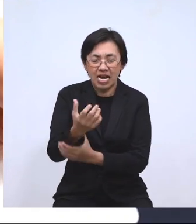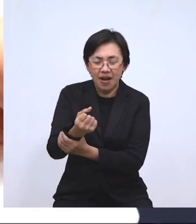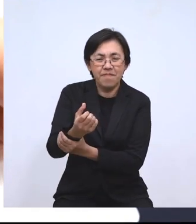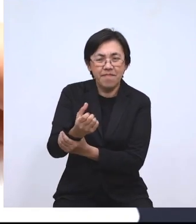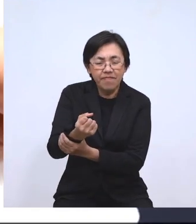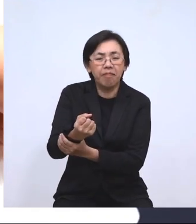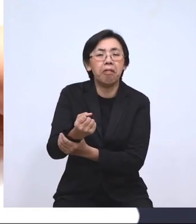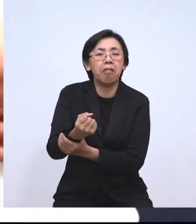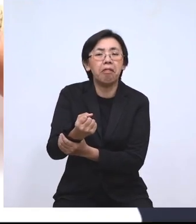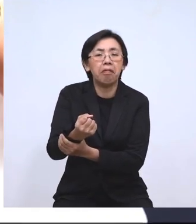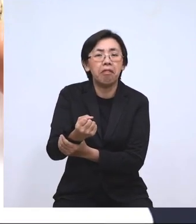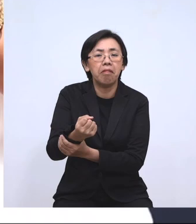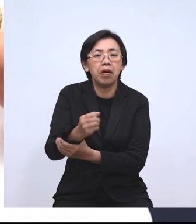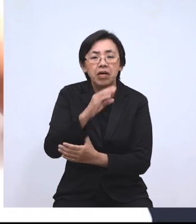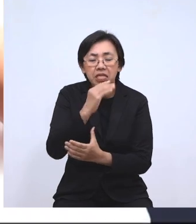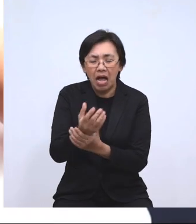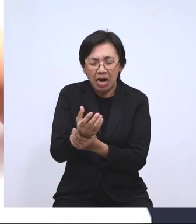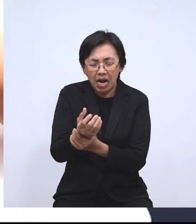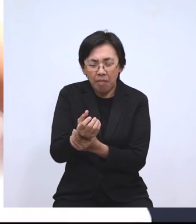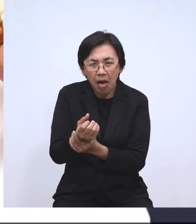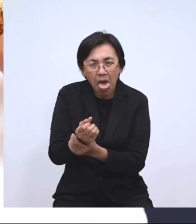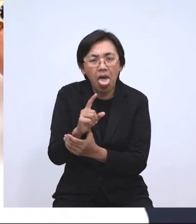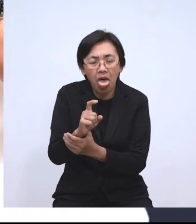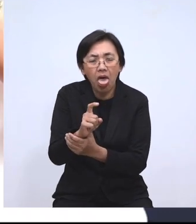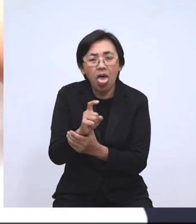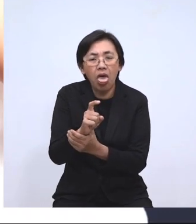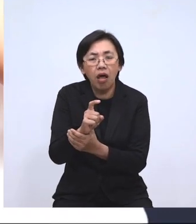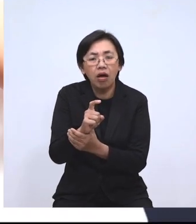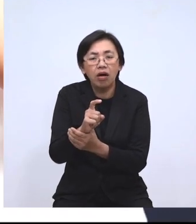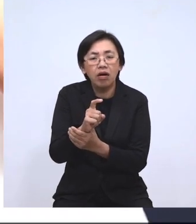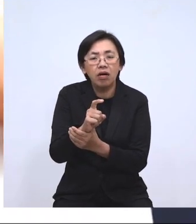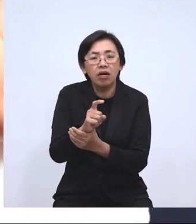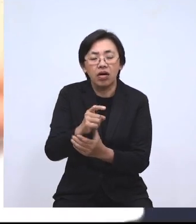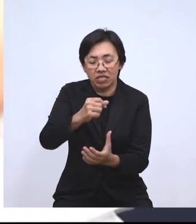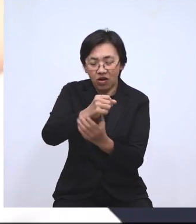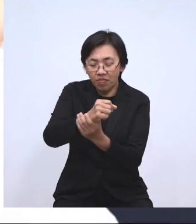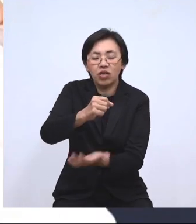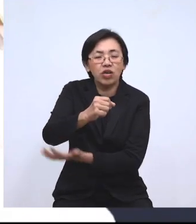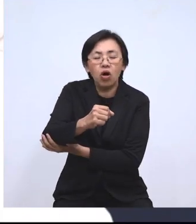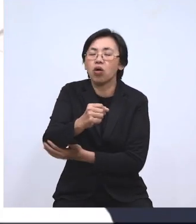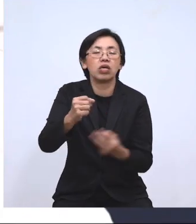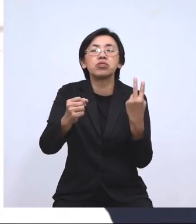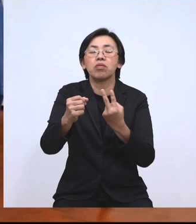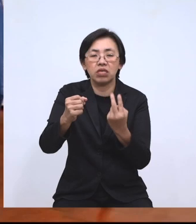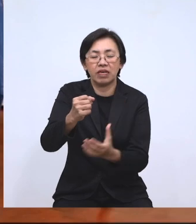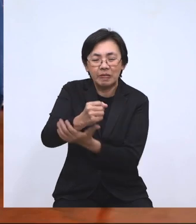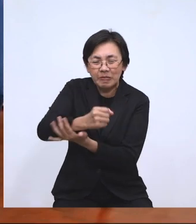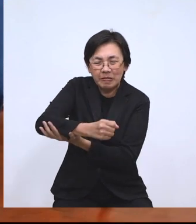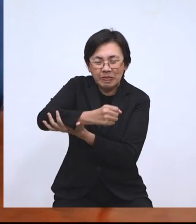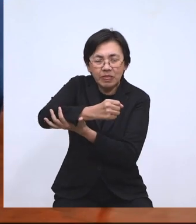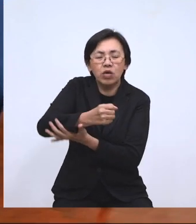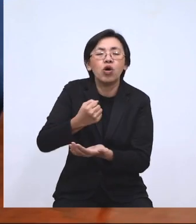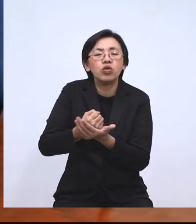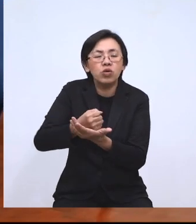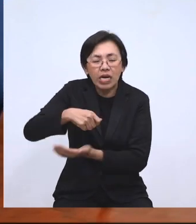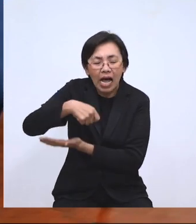างครั้งเนี่ยช่วงถ้าน้องยังกำไม่ดีเนาะเราก็อาจจะทั้งข้อมือข้อศอก ทั้งข้อมือทั้งข้อศอกก็คือแล้วก็ส่งแรงช่ว